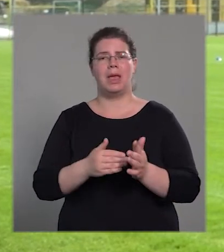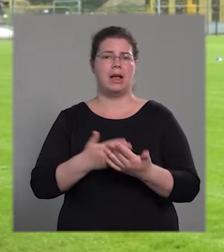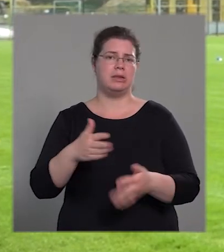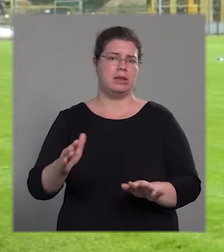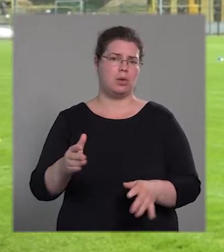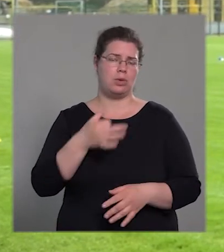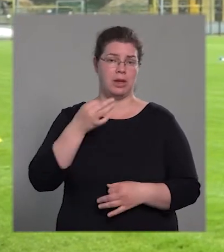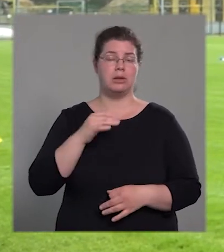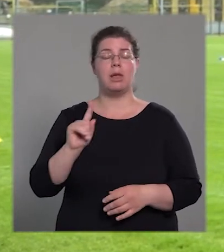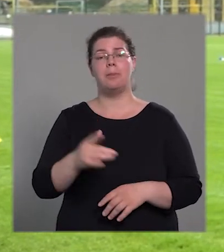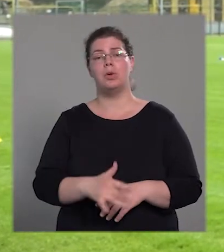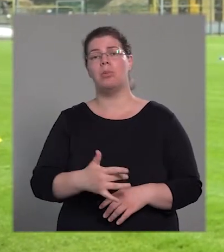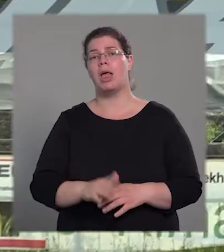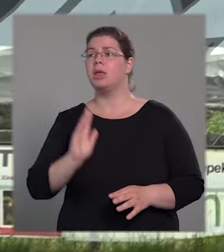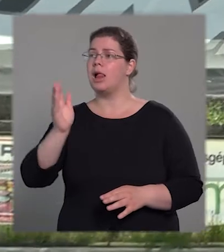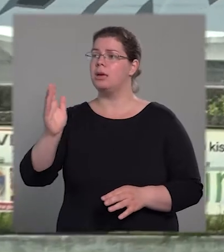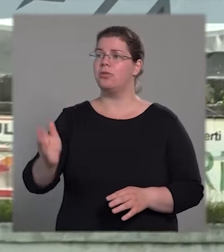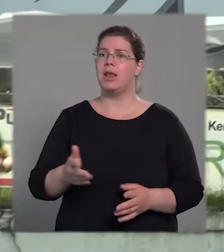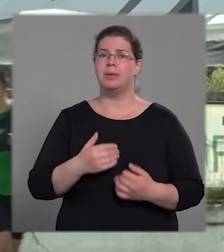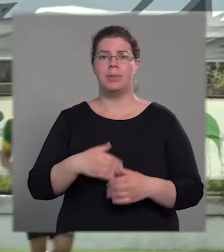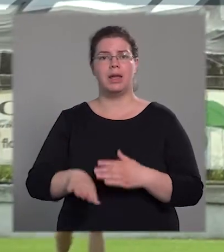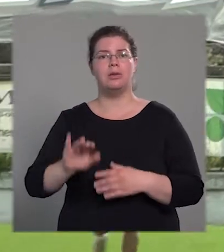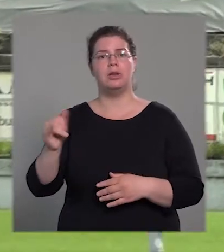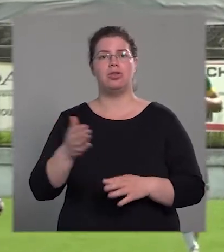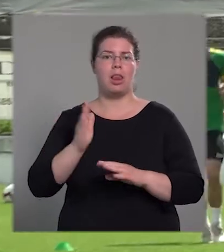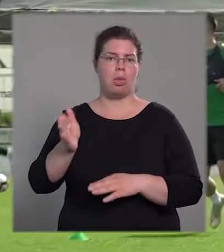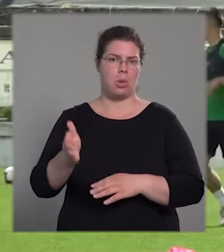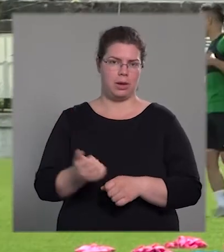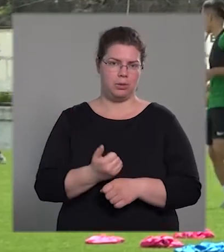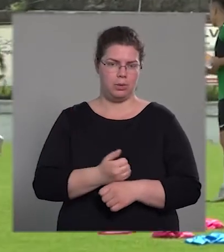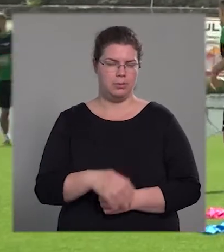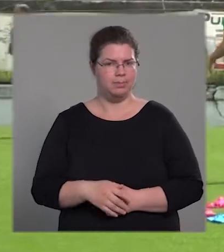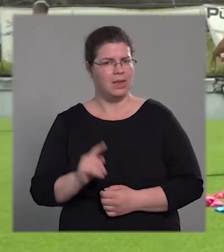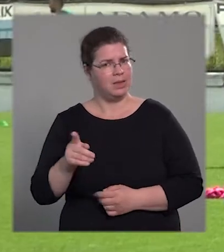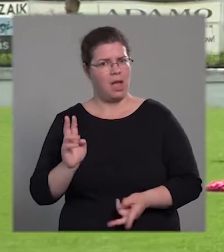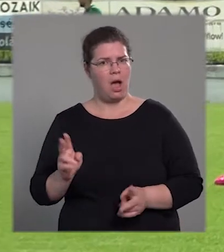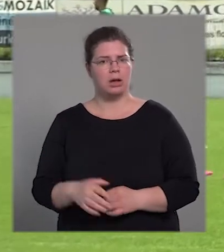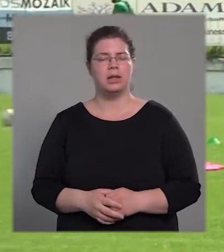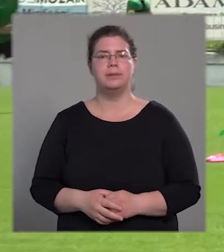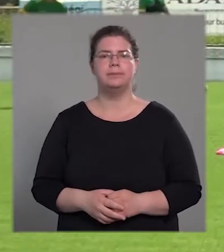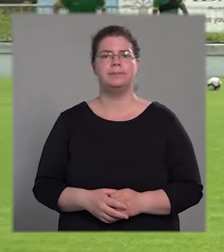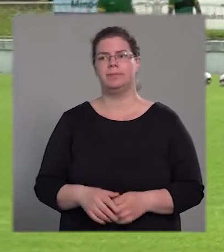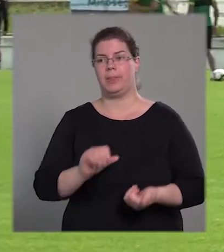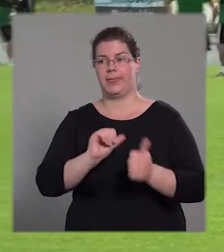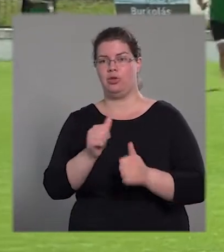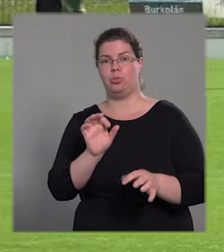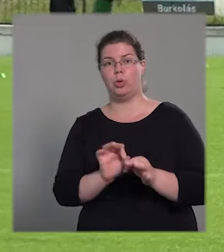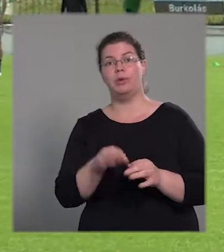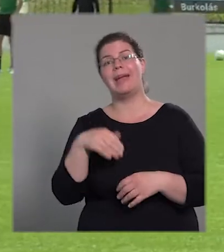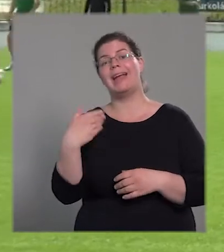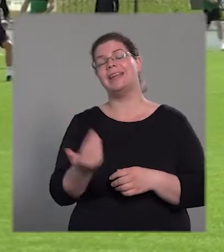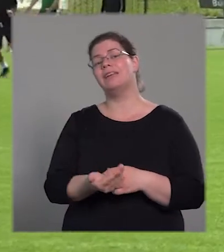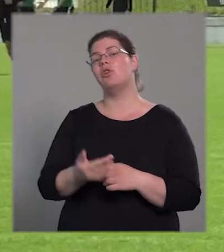próbálunk előrefelé menekülni és előrefelé dolgozni. Te, aki a sportügyeken kívül